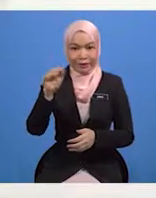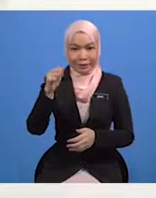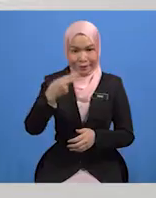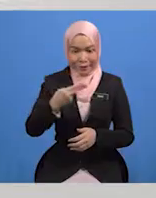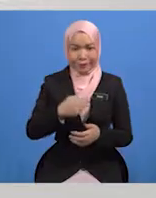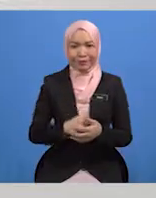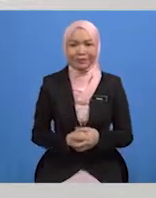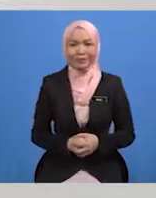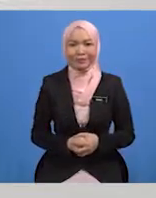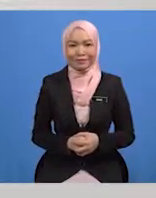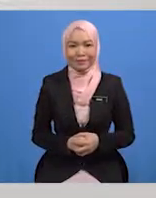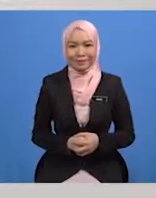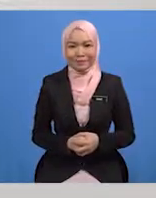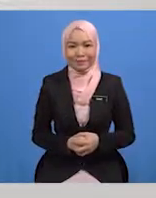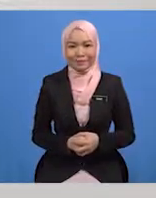Samiah.